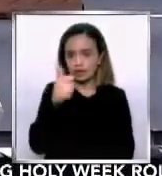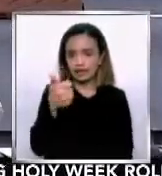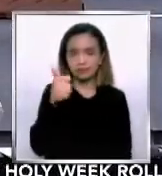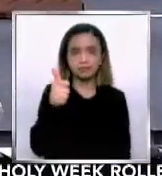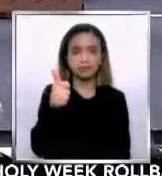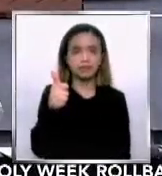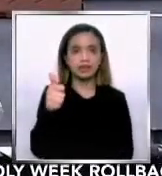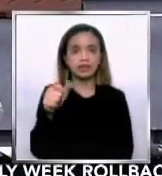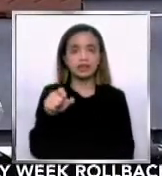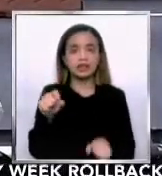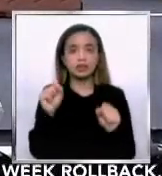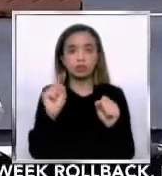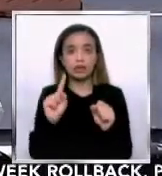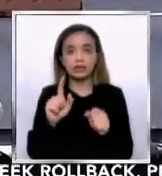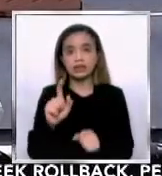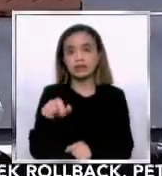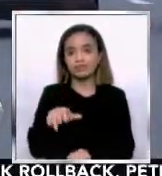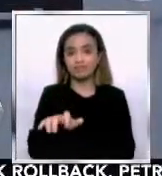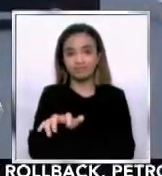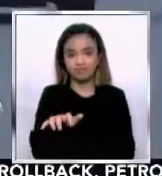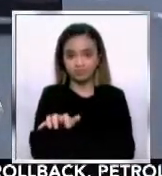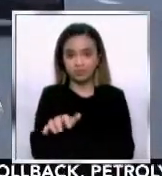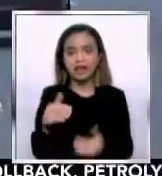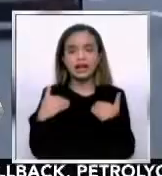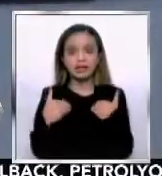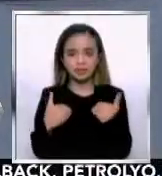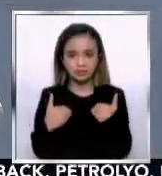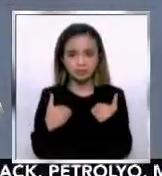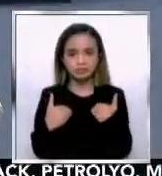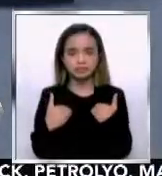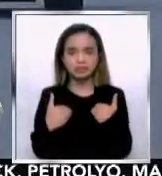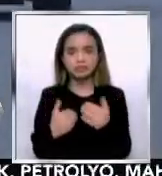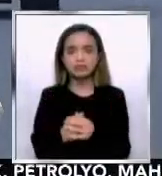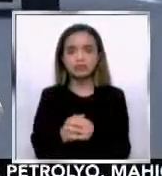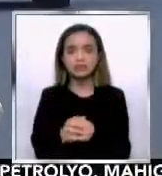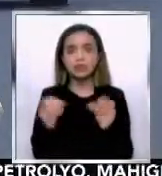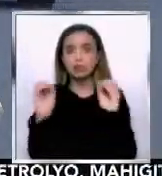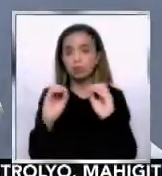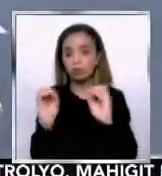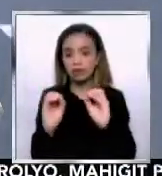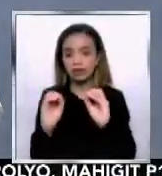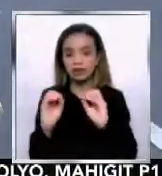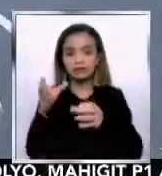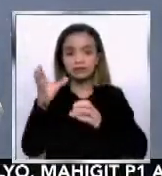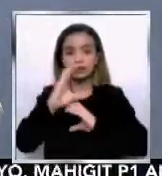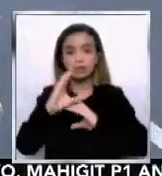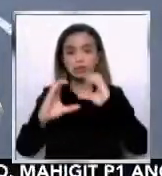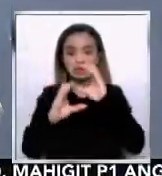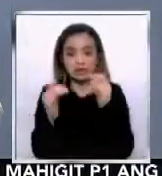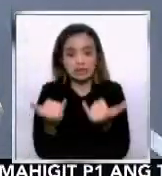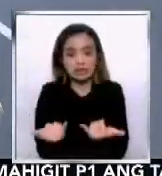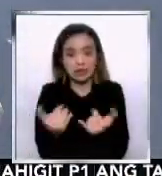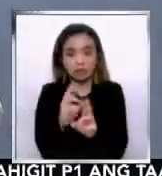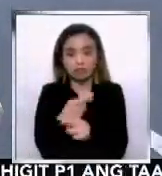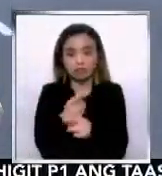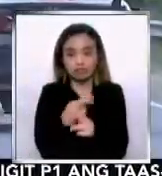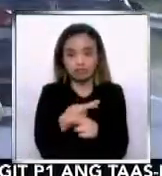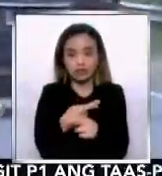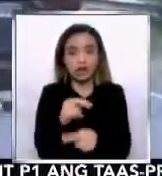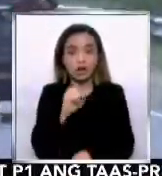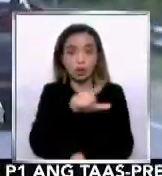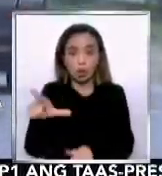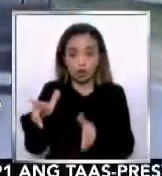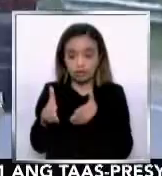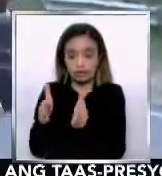mga nakakasaring zipper at counterflow lane. Wala ring anumang kinukumpone sa NLEX at SCTEX ngayon, kaya bukas lahat ng lane.